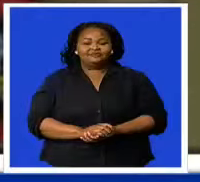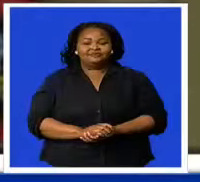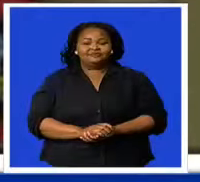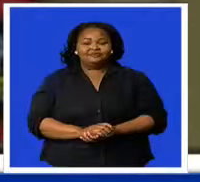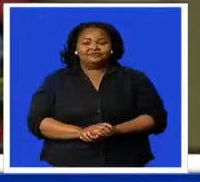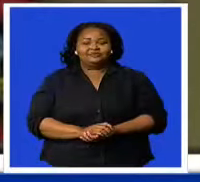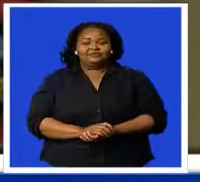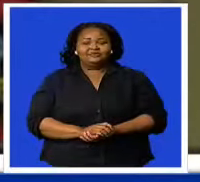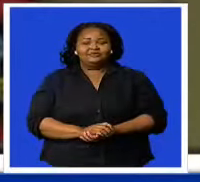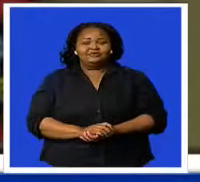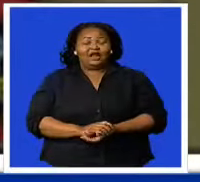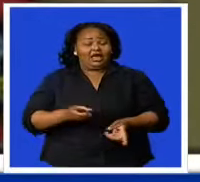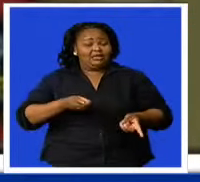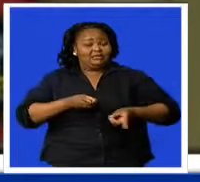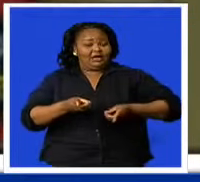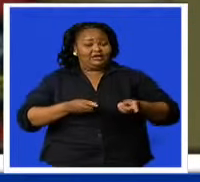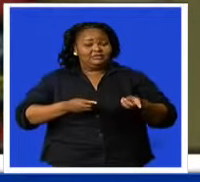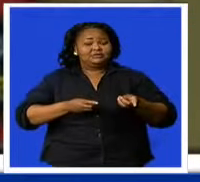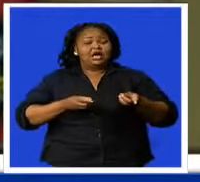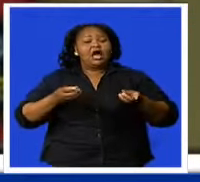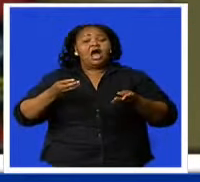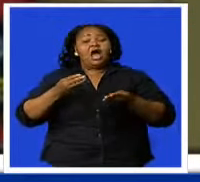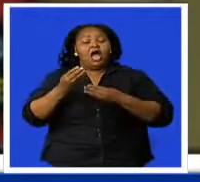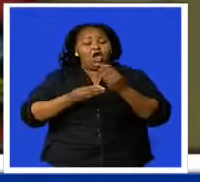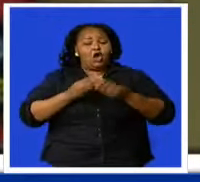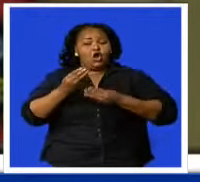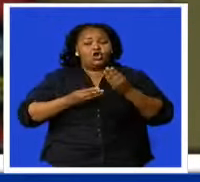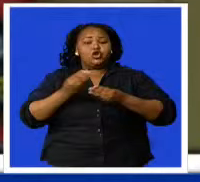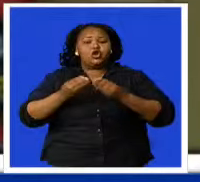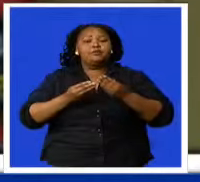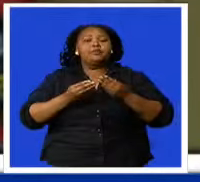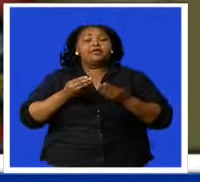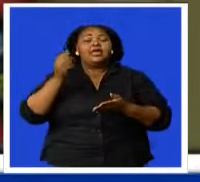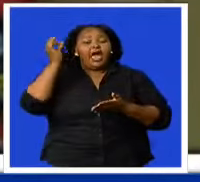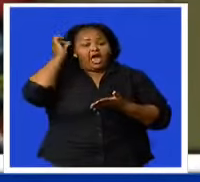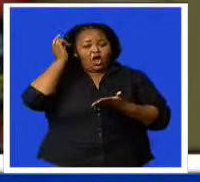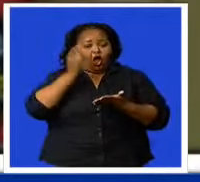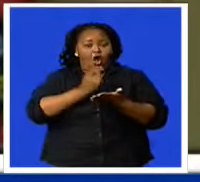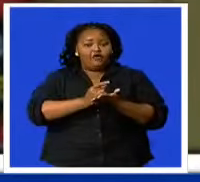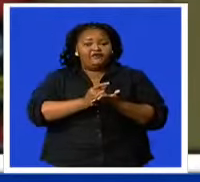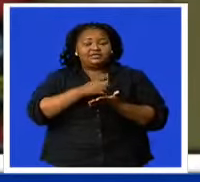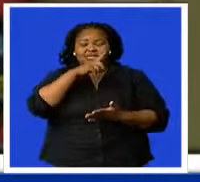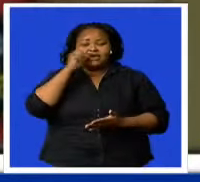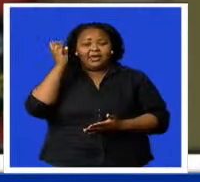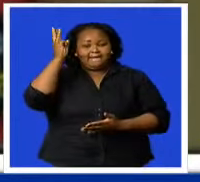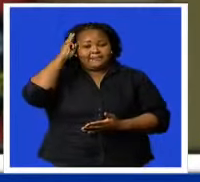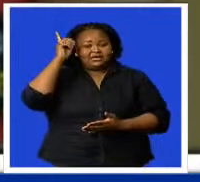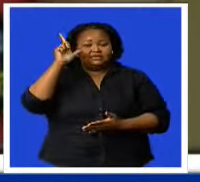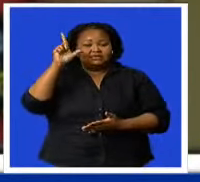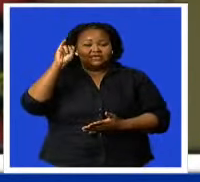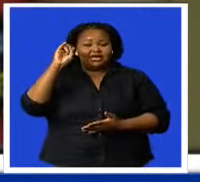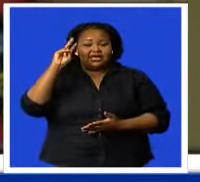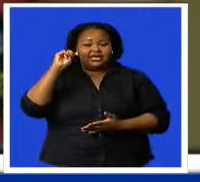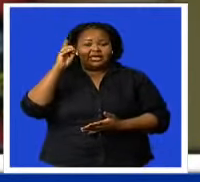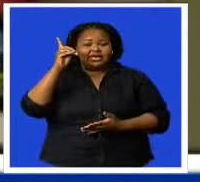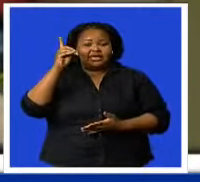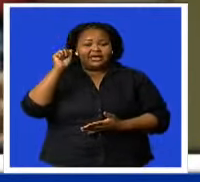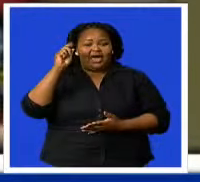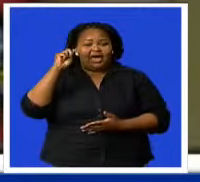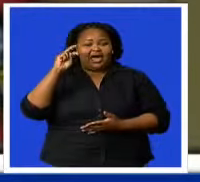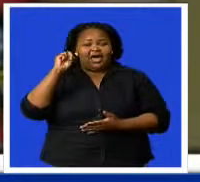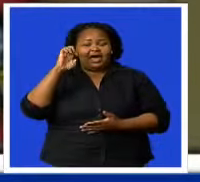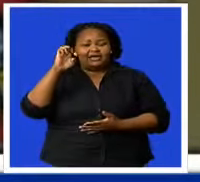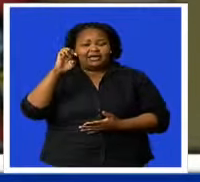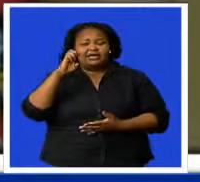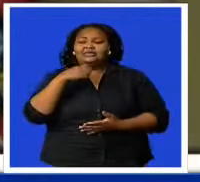Umqondisi wetemnotho eKing's Office lizinyane lindane uthi kwakhiwa kwe-mall letawakhiwa kamanzini letawubita 2 billion